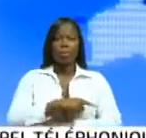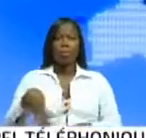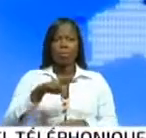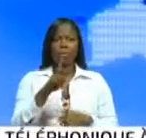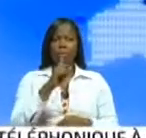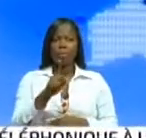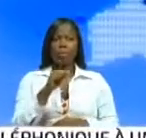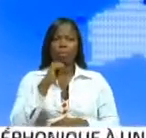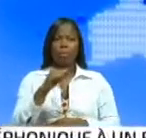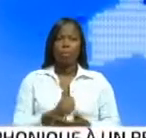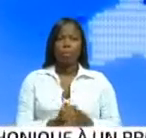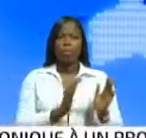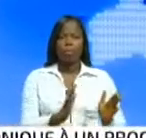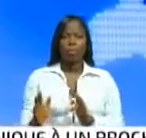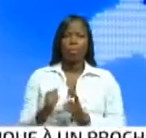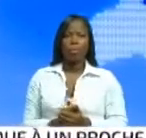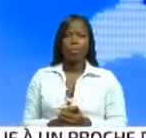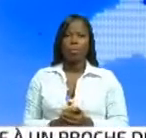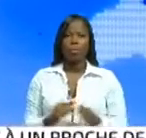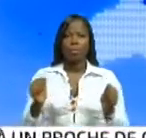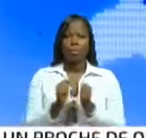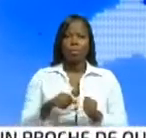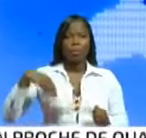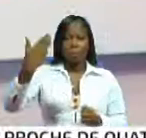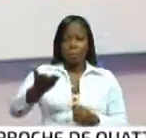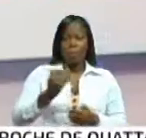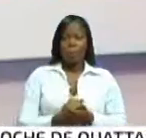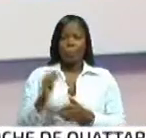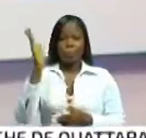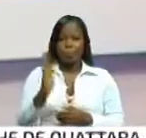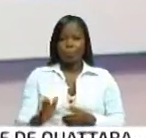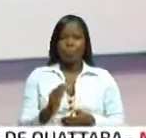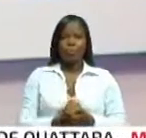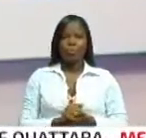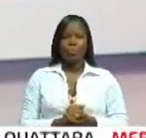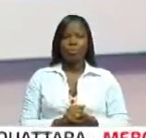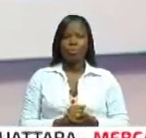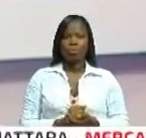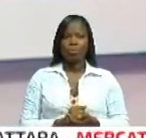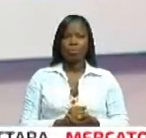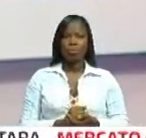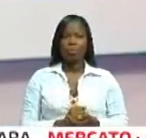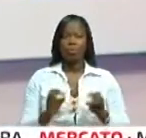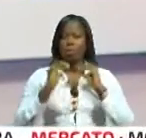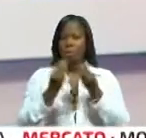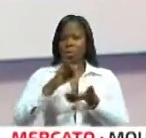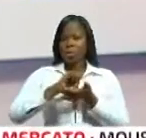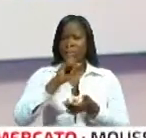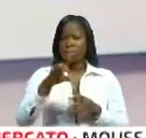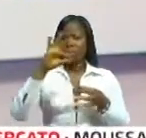pas en quelque sorte en train de préparer à l'opinion à une prochaine défaite jamais c'est nous qui allons gagner ces élections pourquoi